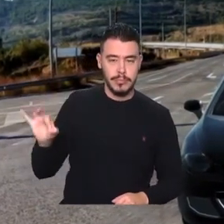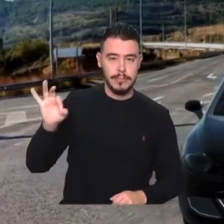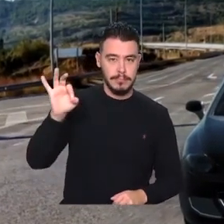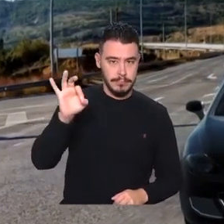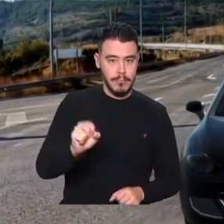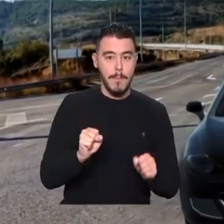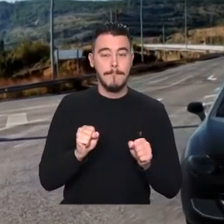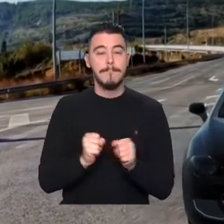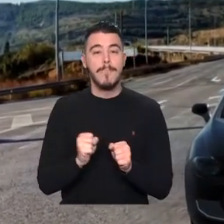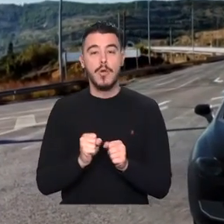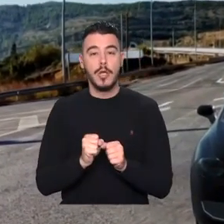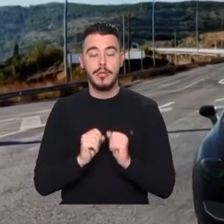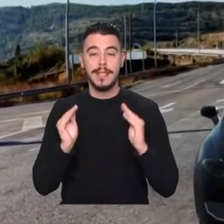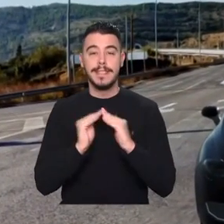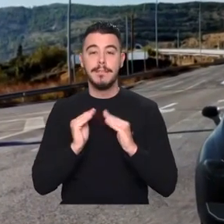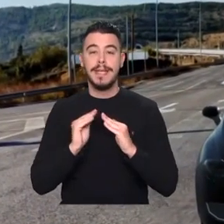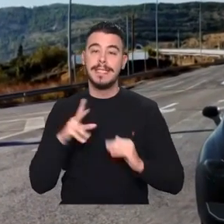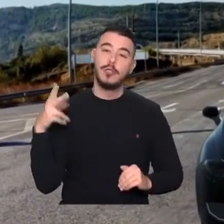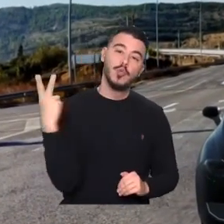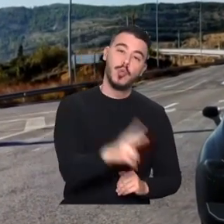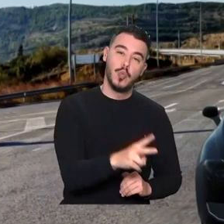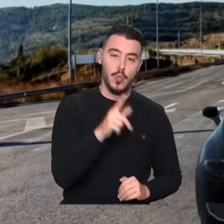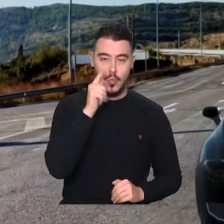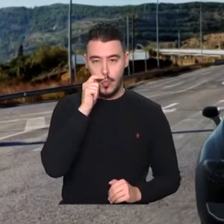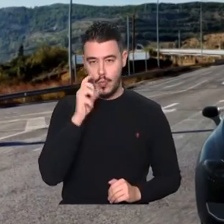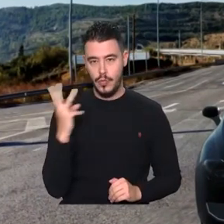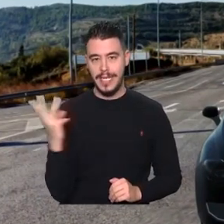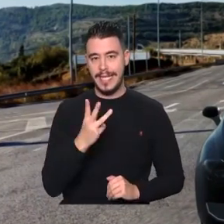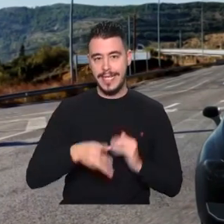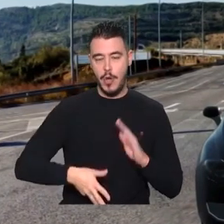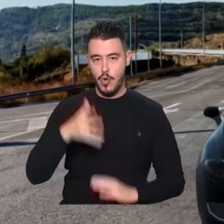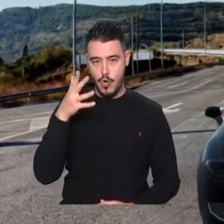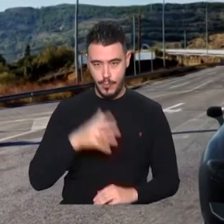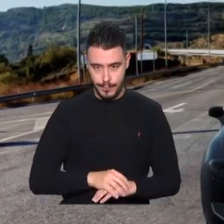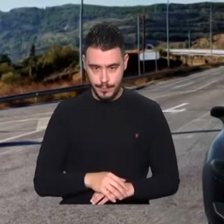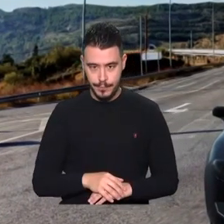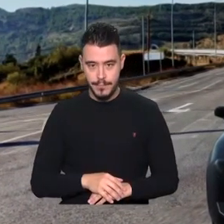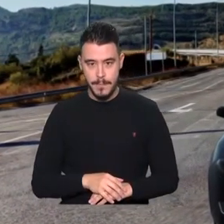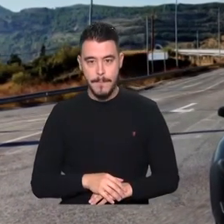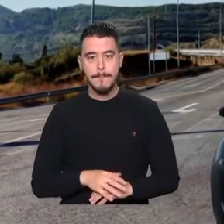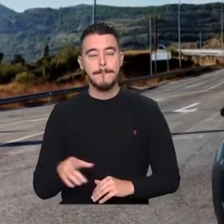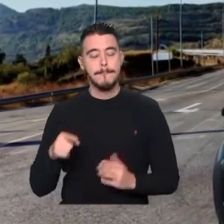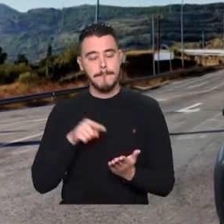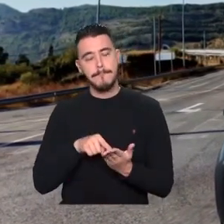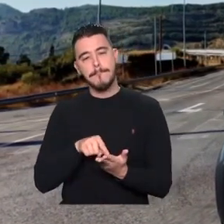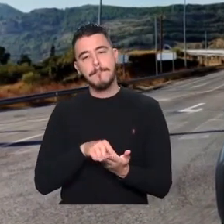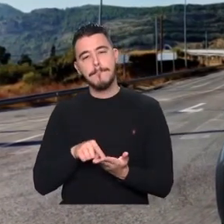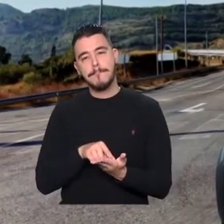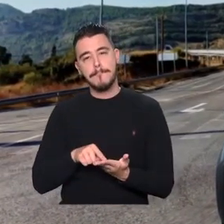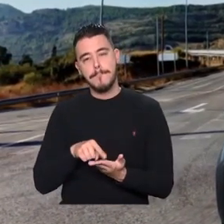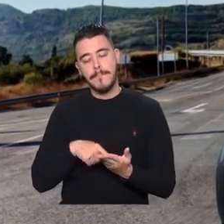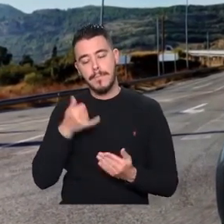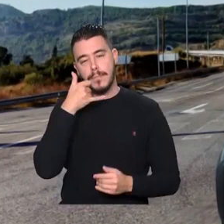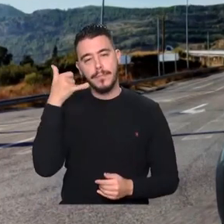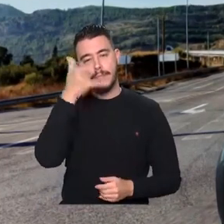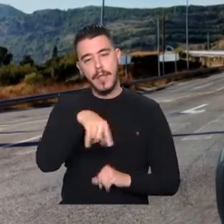κοντά στο σπίτι του θύματος. Εκεί τηλεφώνησε και προσποιήθηκε ότι το αυτοκίνητό του έχει